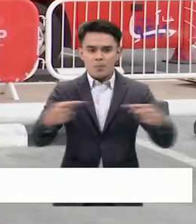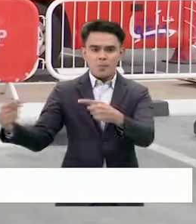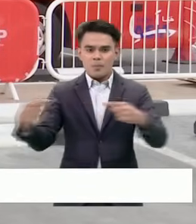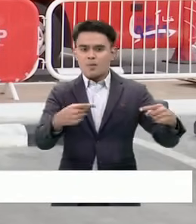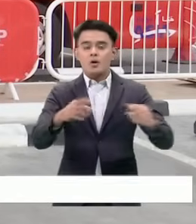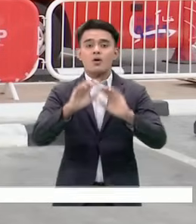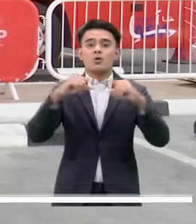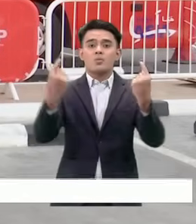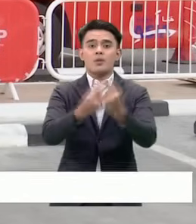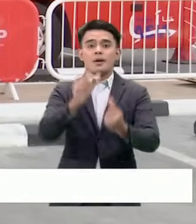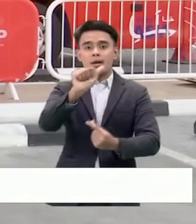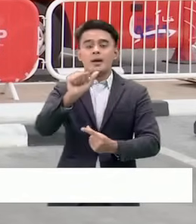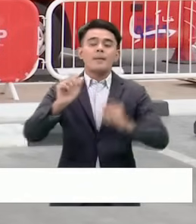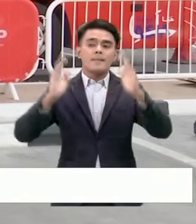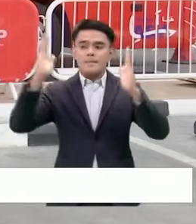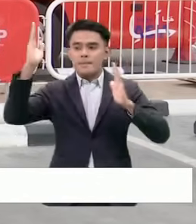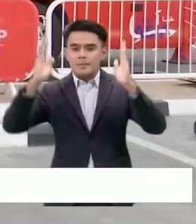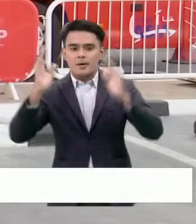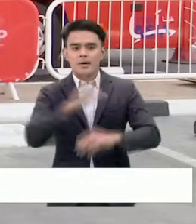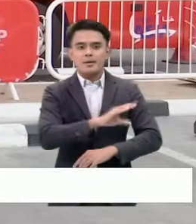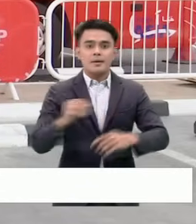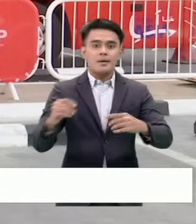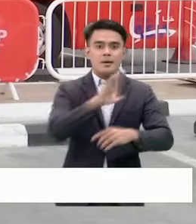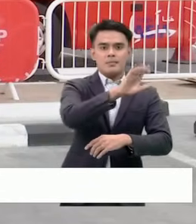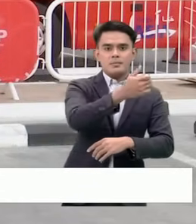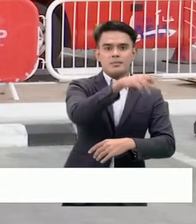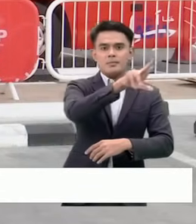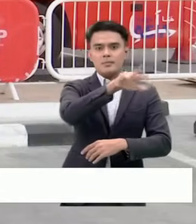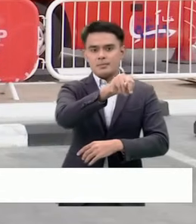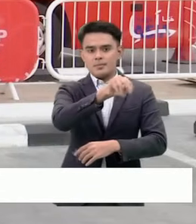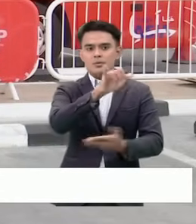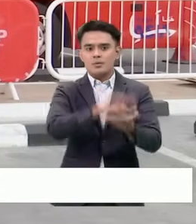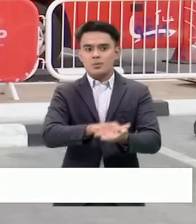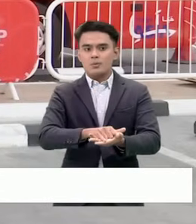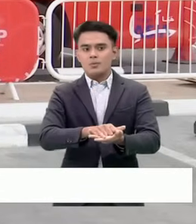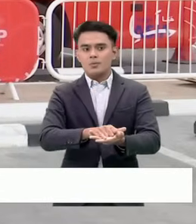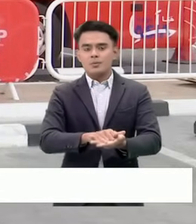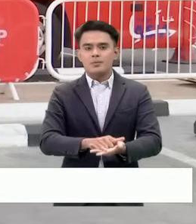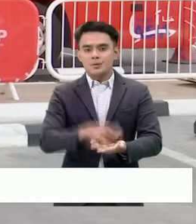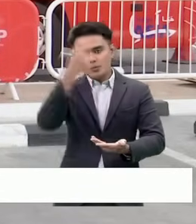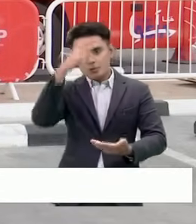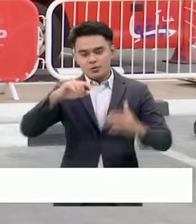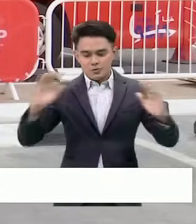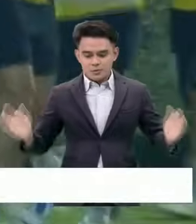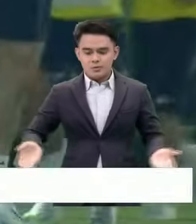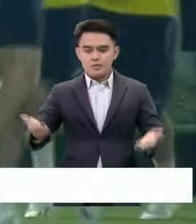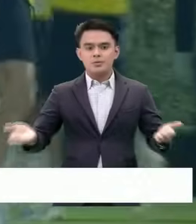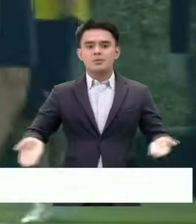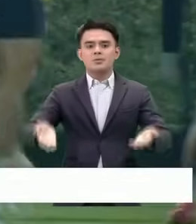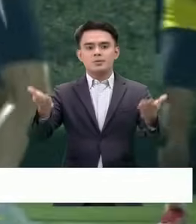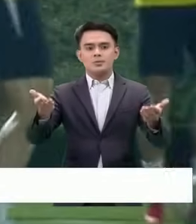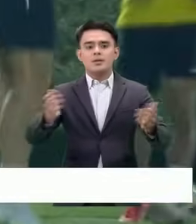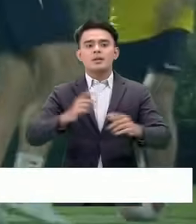kumpulan e Antara Malaysia dan Bahrin tumpuan sudah pasti terarah kepada motivasi dan juga